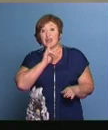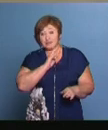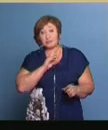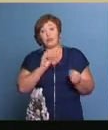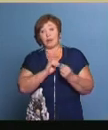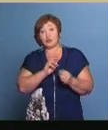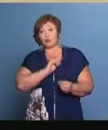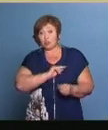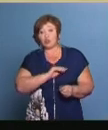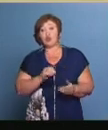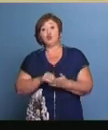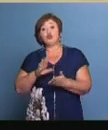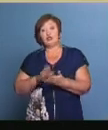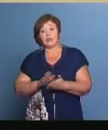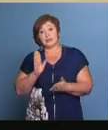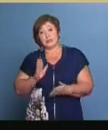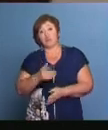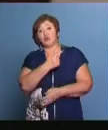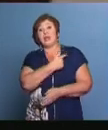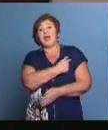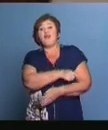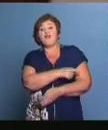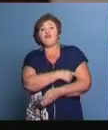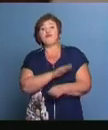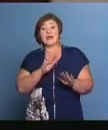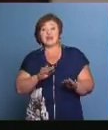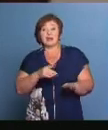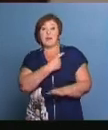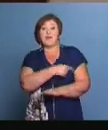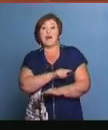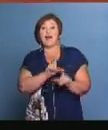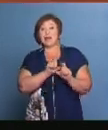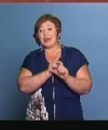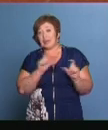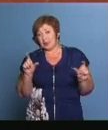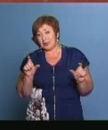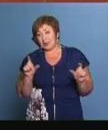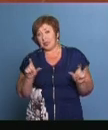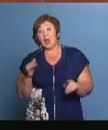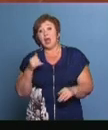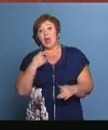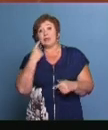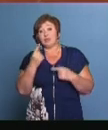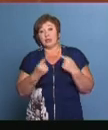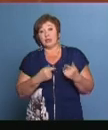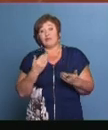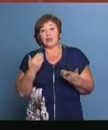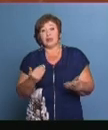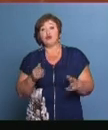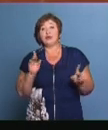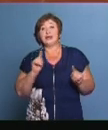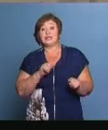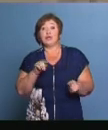они будут не как сотрудники дошкольного образовательного учреждения, а как сотрудники детских поликлиник. Передать ставки медиков с детсадов